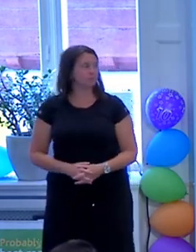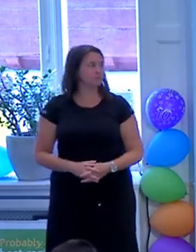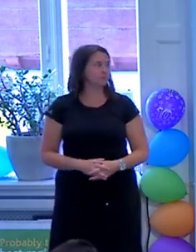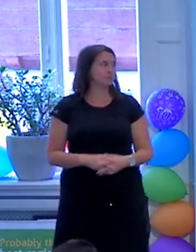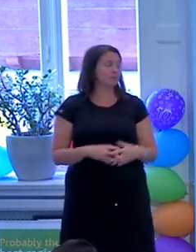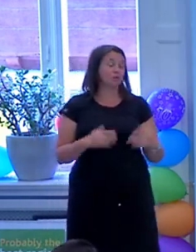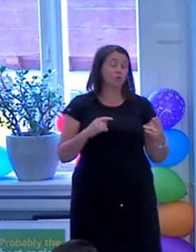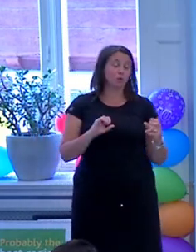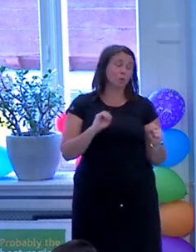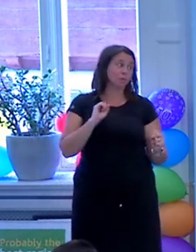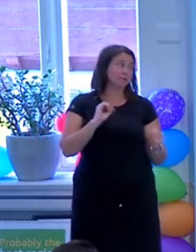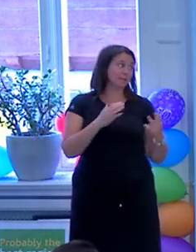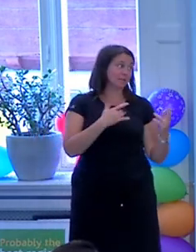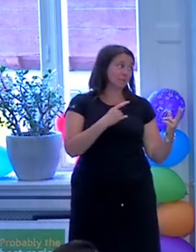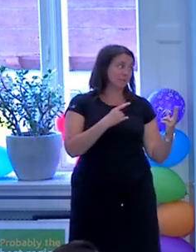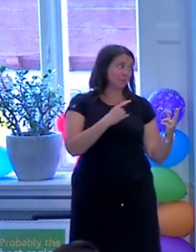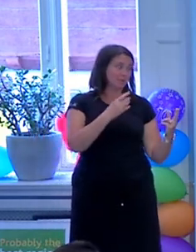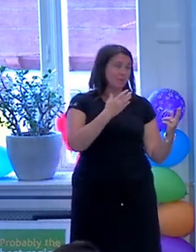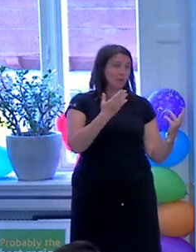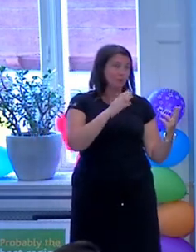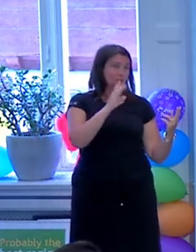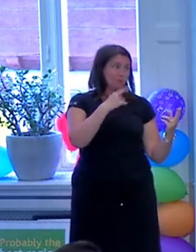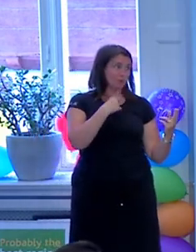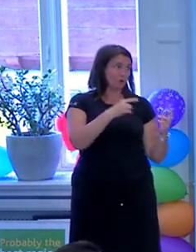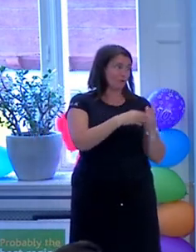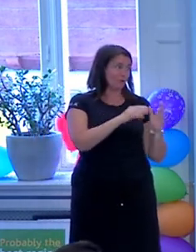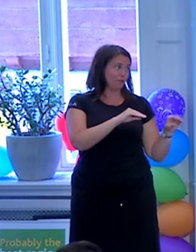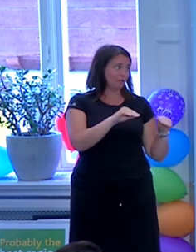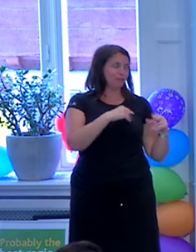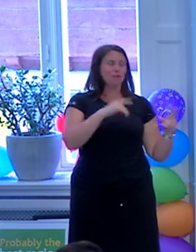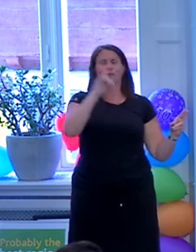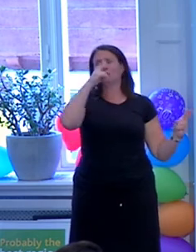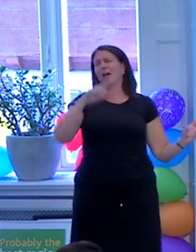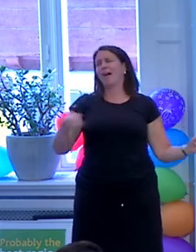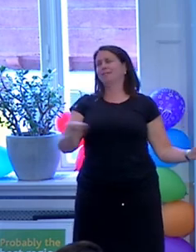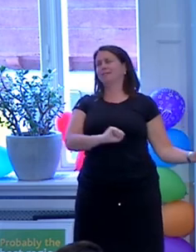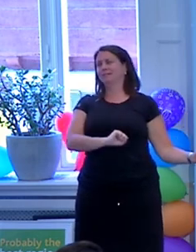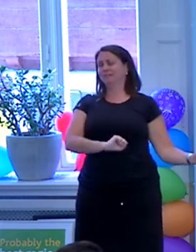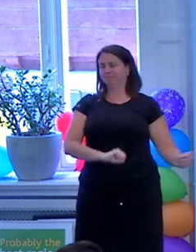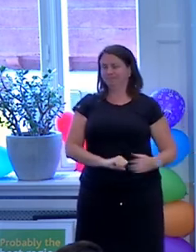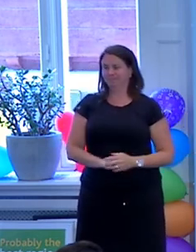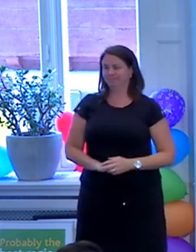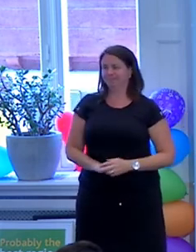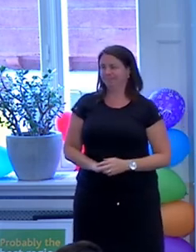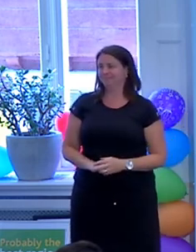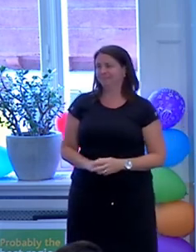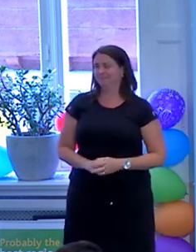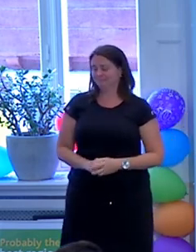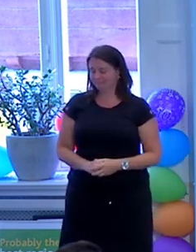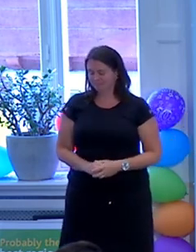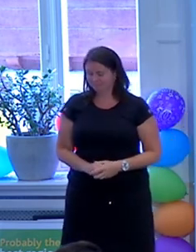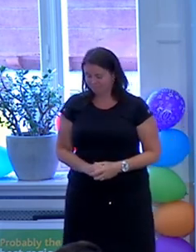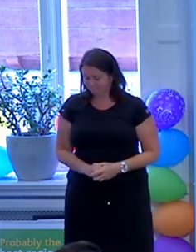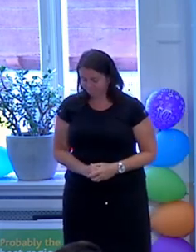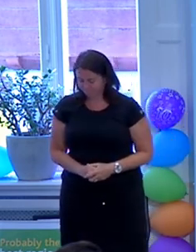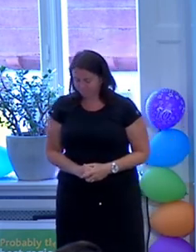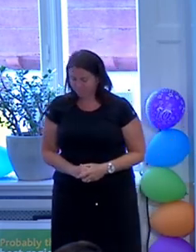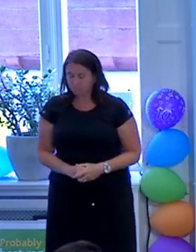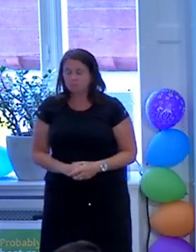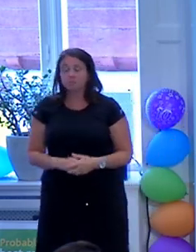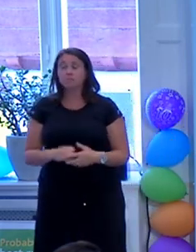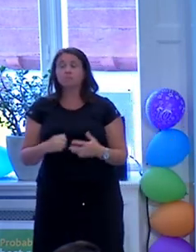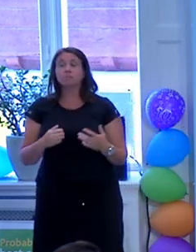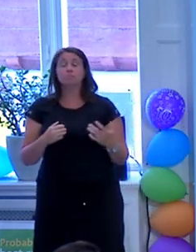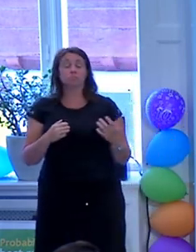not quite sure what you understood and what you picked up from the discussion. I understand everything. Yeah, you understand everything. So what would